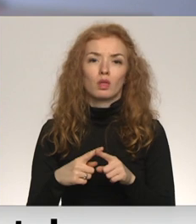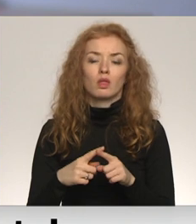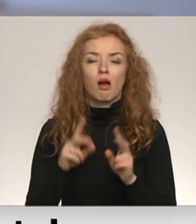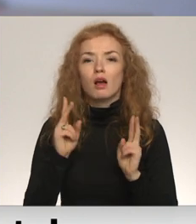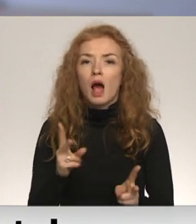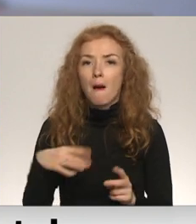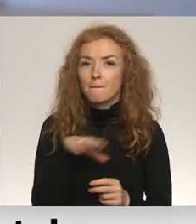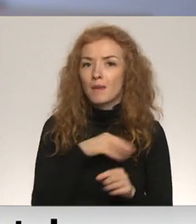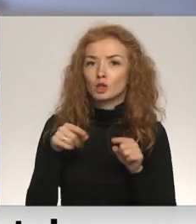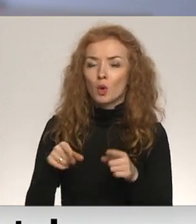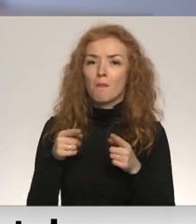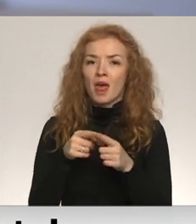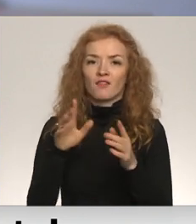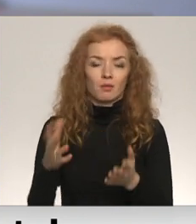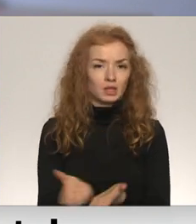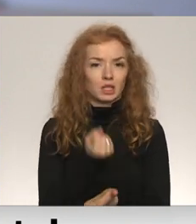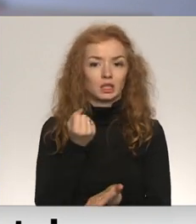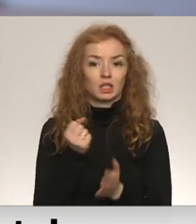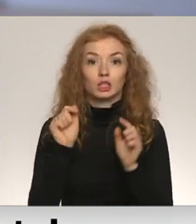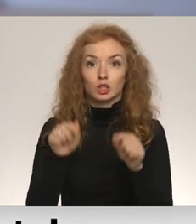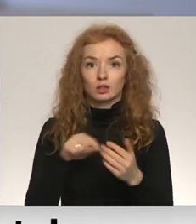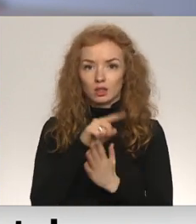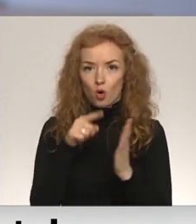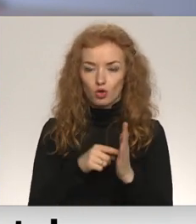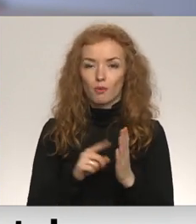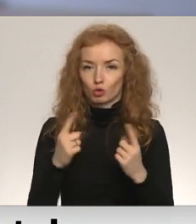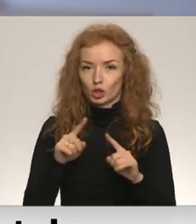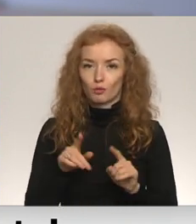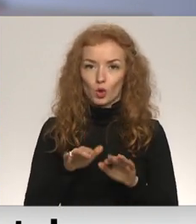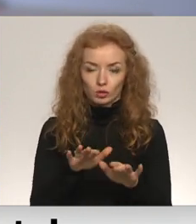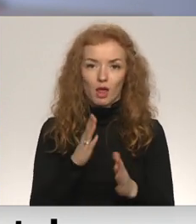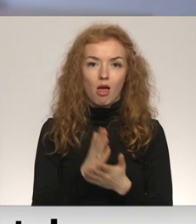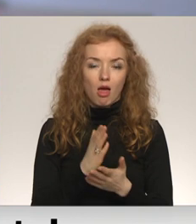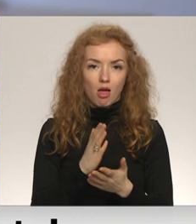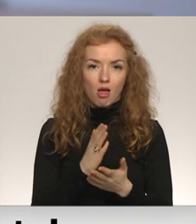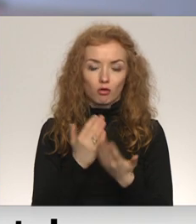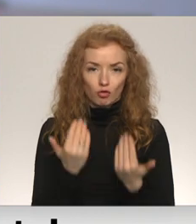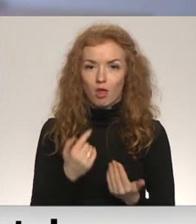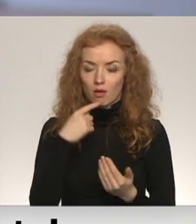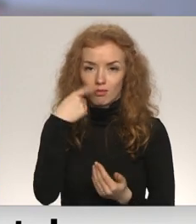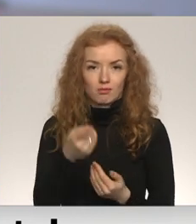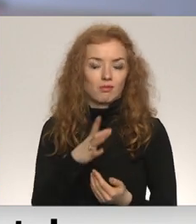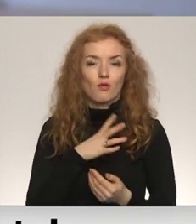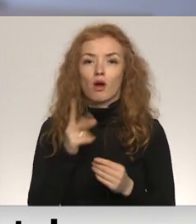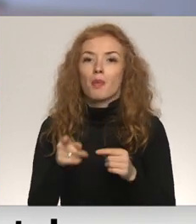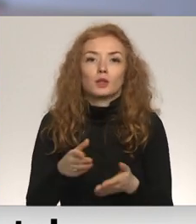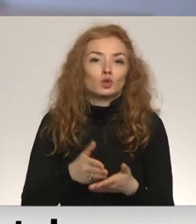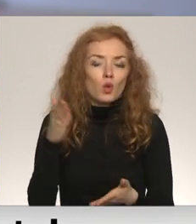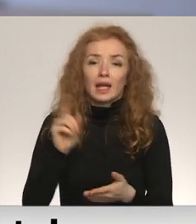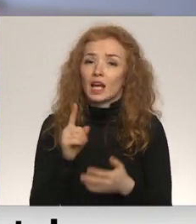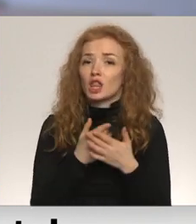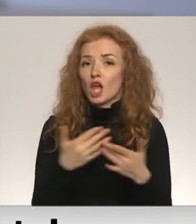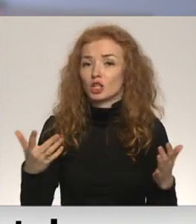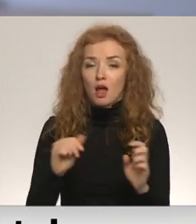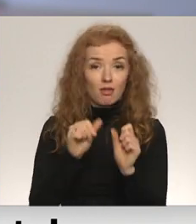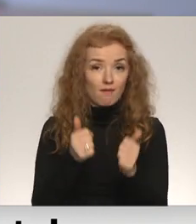šo mērķi varētu sasniegt. Šis jautājums vēl ir procesā, es šeit atbildi šodien nevaru sniegt, kā tas notiks, ir dažādi veidi.